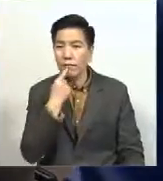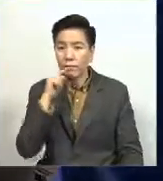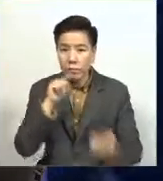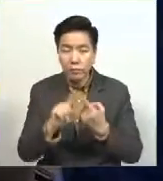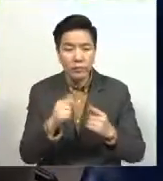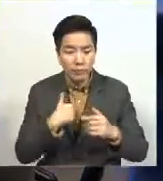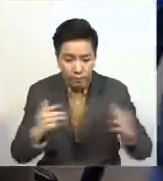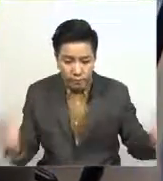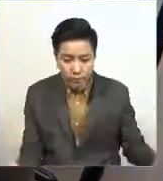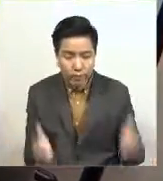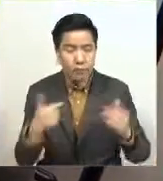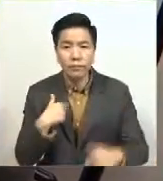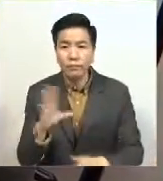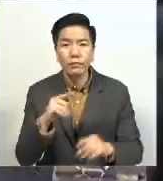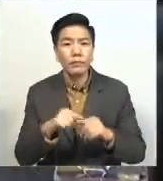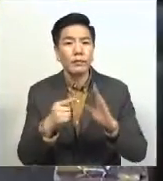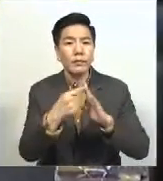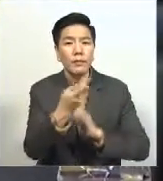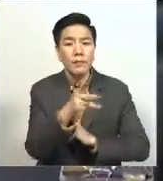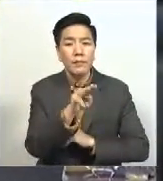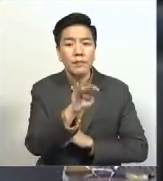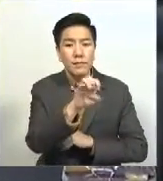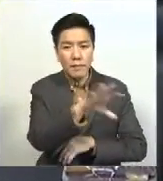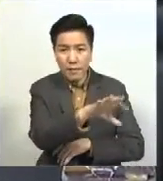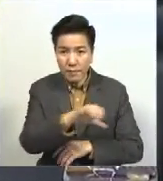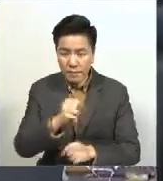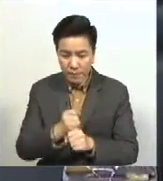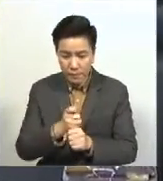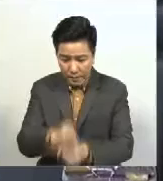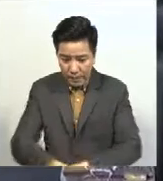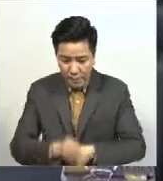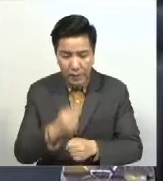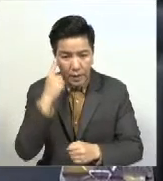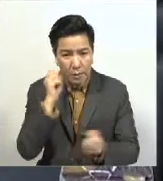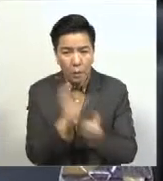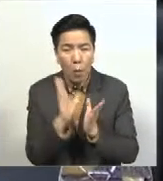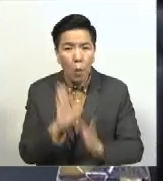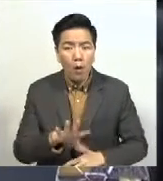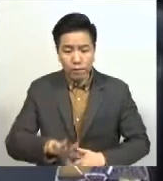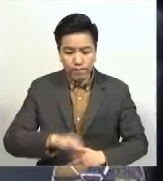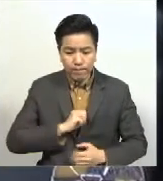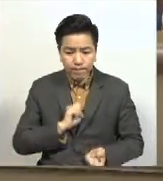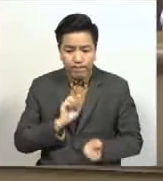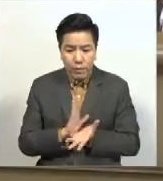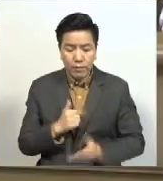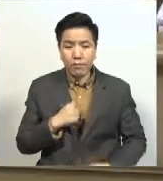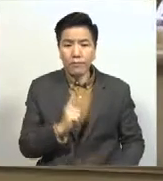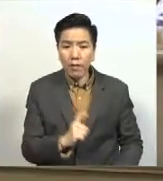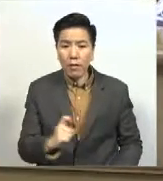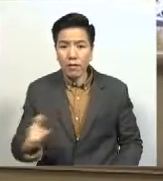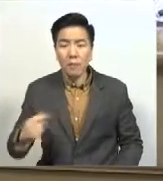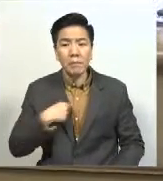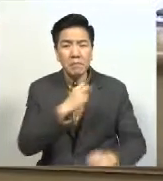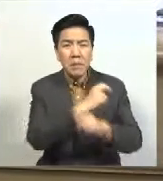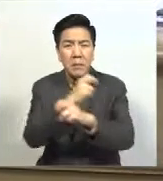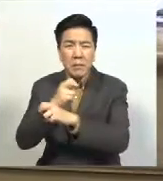ต่อการไม่สนับสนุนการใช้สารเคมีอันตรายในภาคการเกษตรค่ะเพื่อลดการเสียชีวิตจากสารเคมีเพราะว่าปัจจุบันเนี่ยก็มีสาร